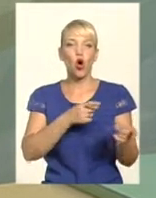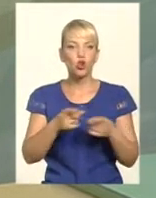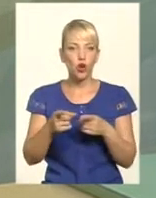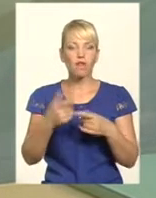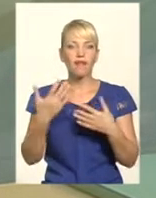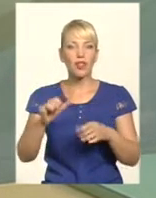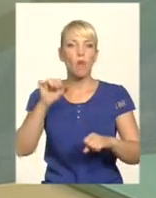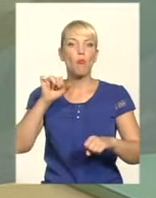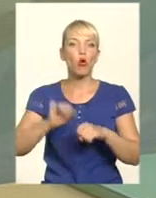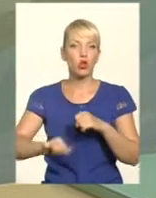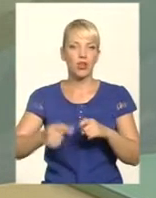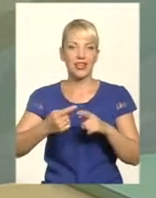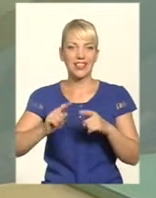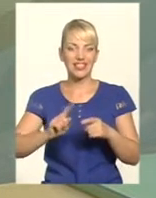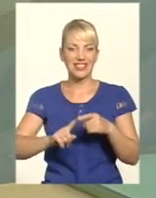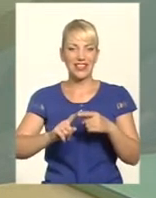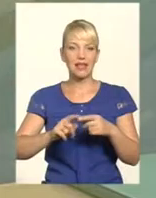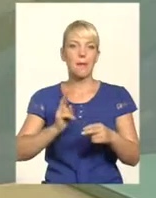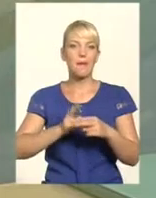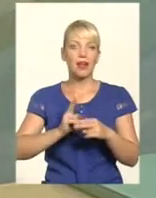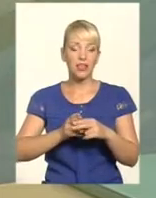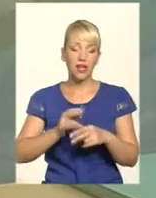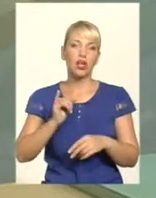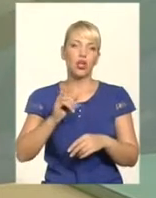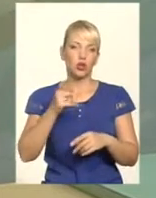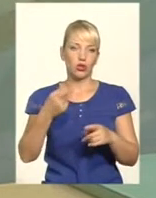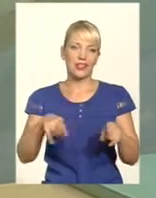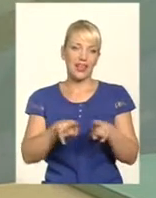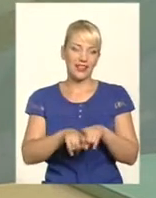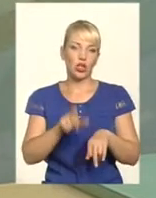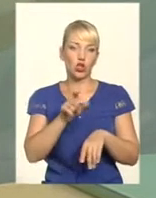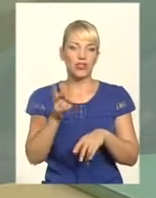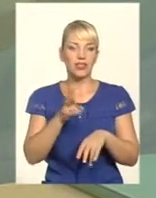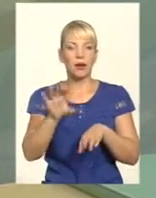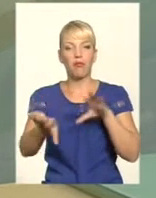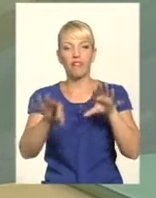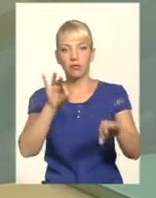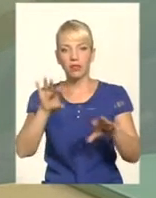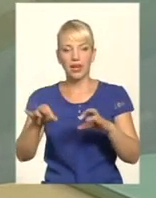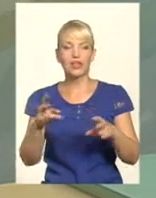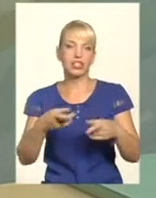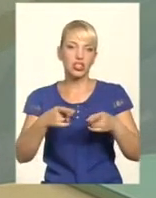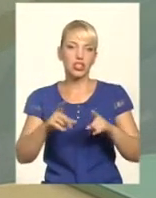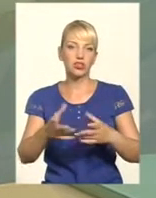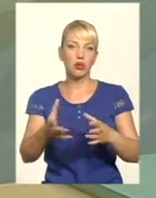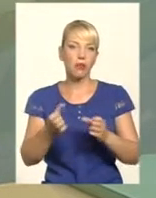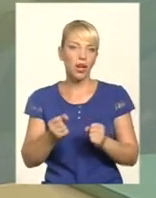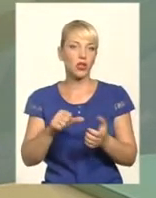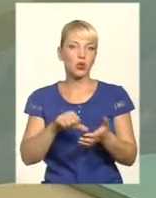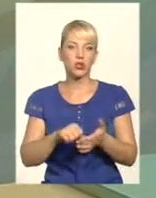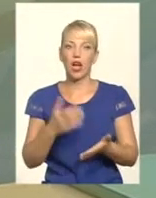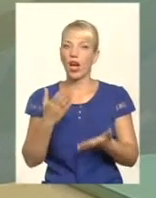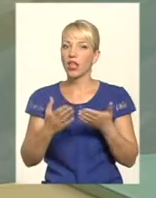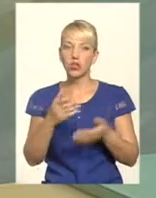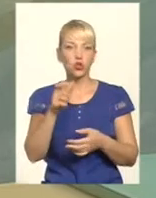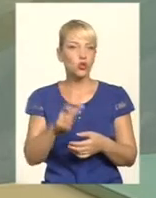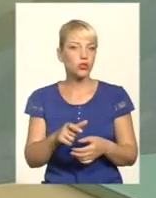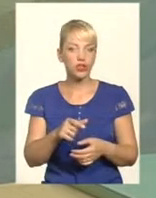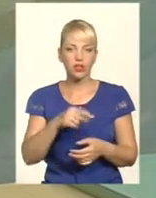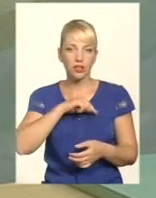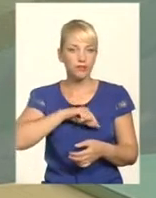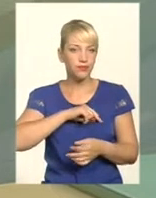психологічно стійкі, вони повинні відбиратися і дійсно брати участь. А якщо людина психологічно не стійка і не зможе подолати